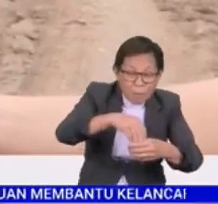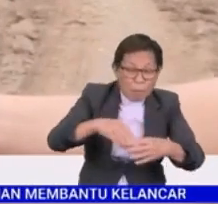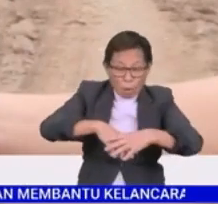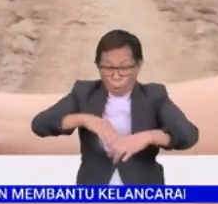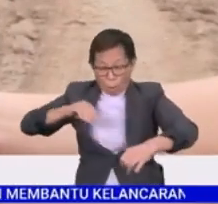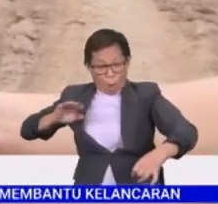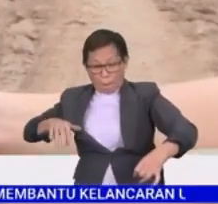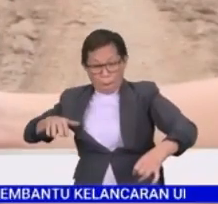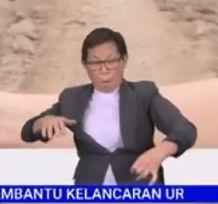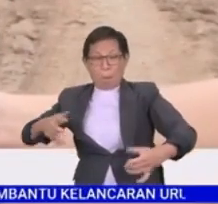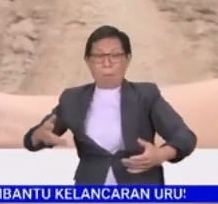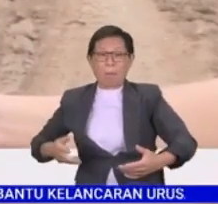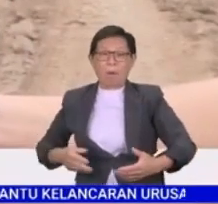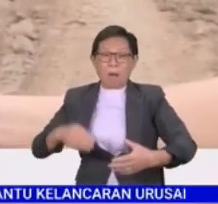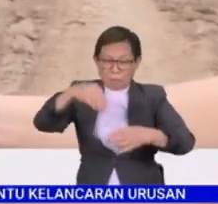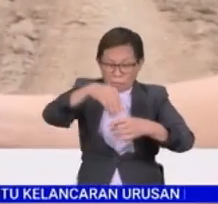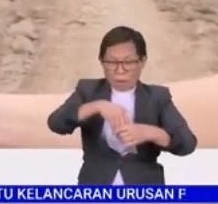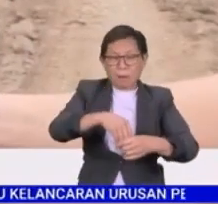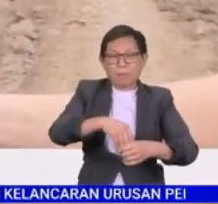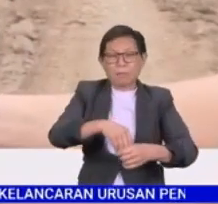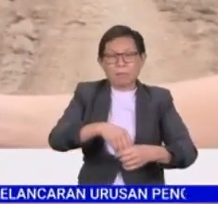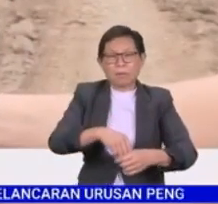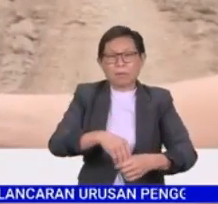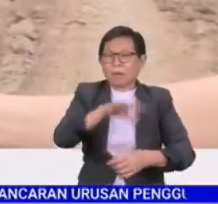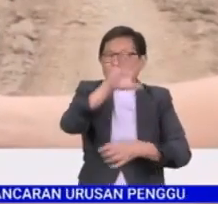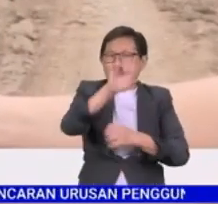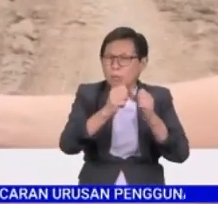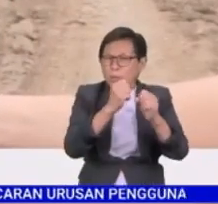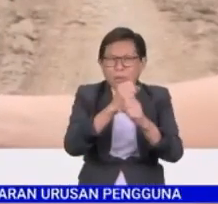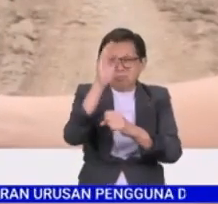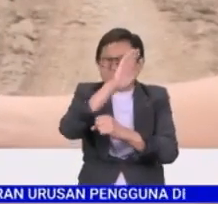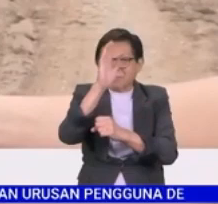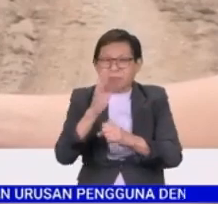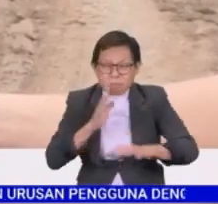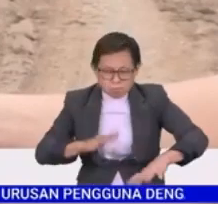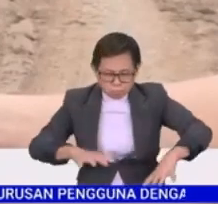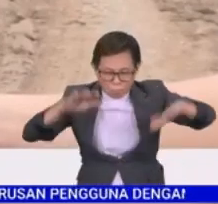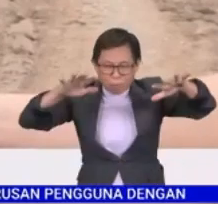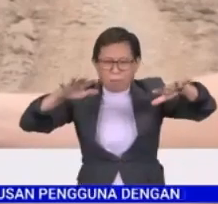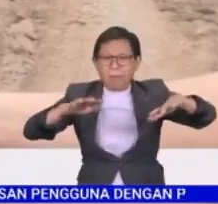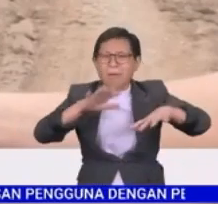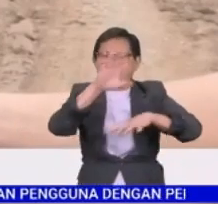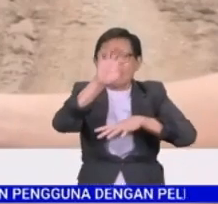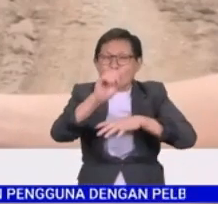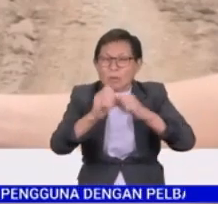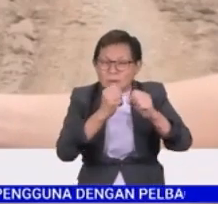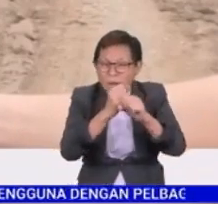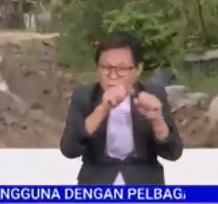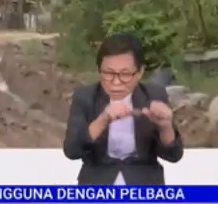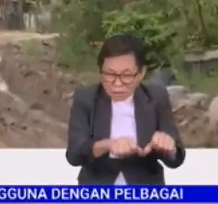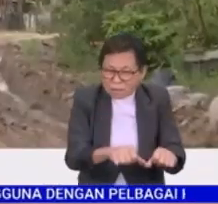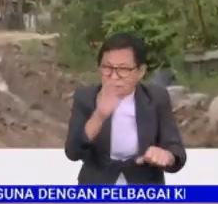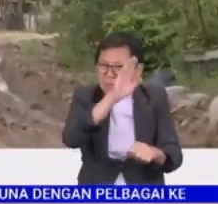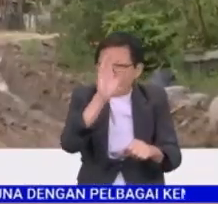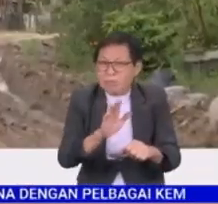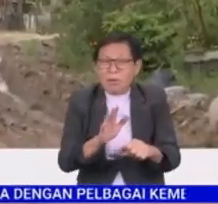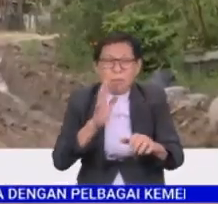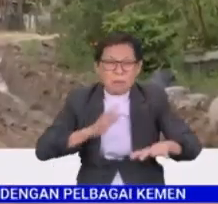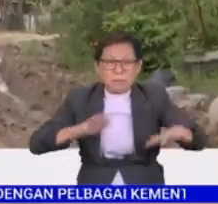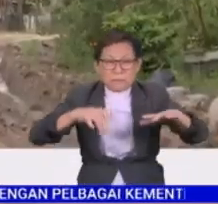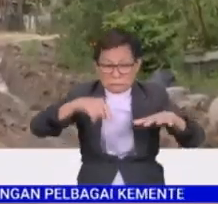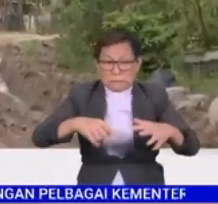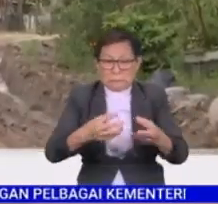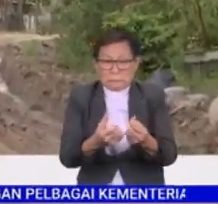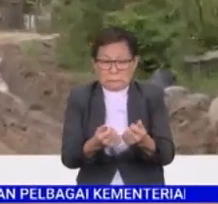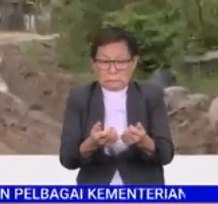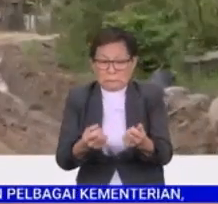belum lagi dalam mungkin 50 tahun tinggal di sini tidak pernah berlaku banjir lumpur begini waktu